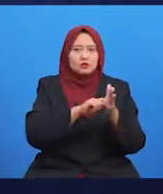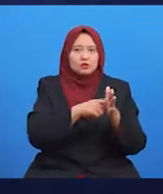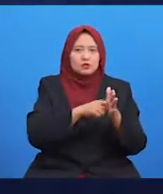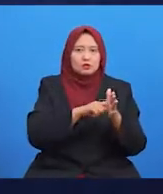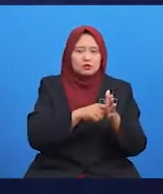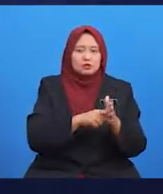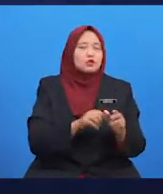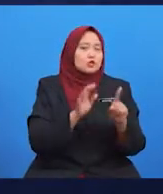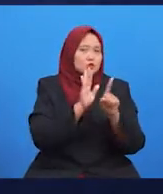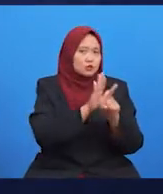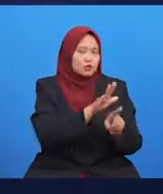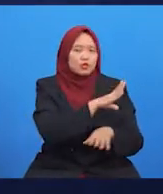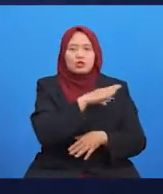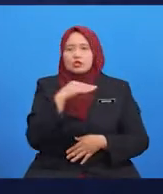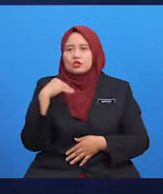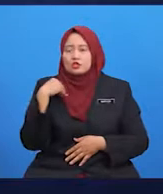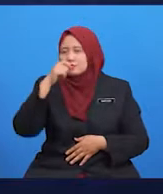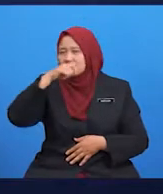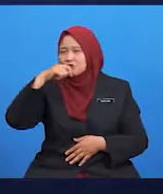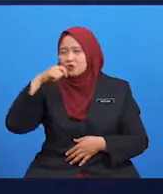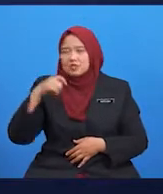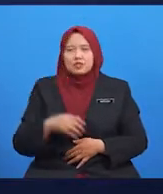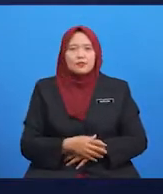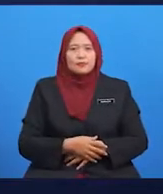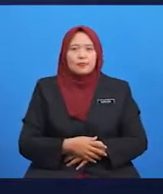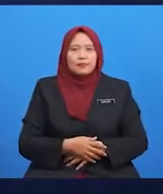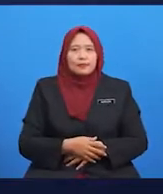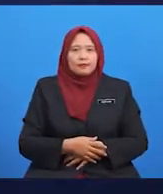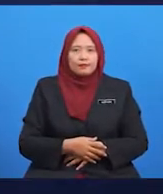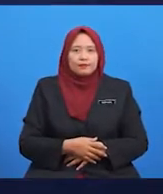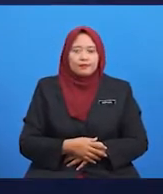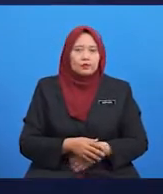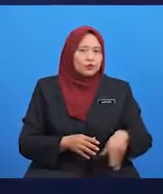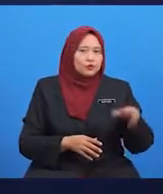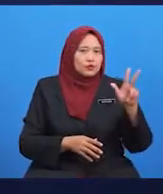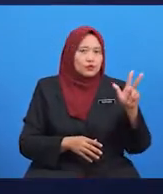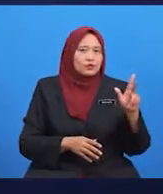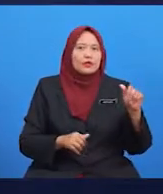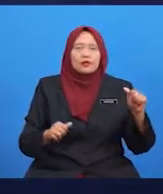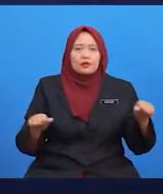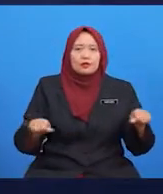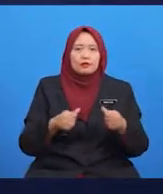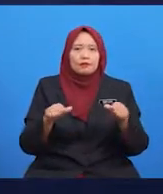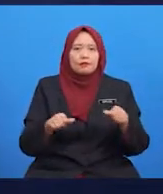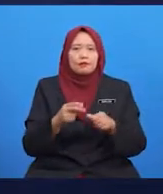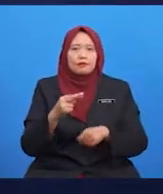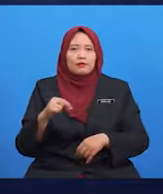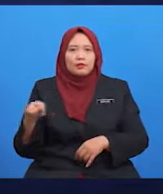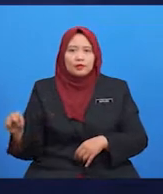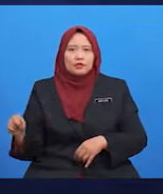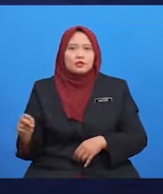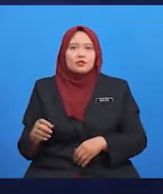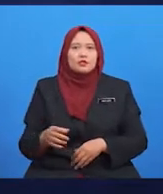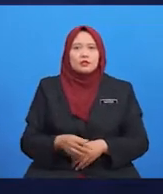bersugi yang menunjukkan bahawa amalan mengerjakan solat berjemaah dan